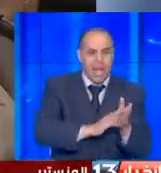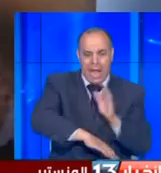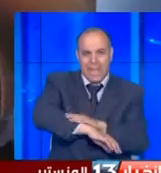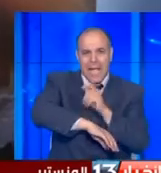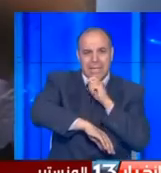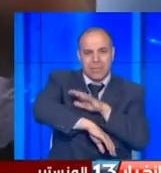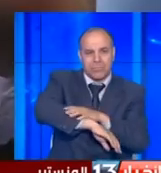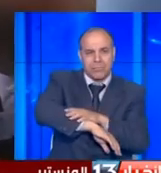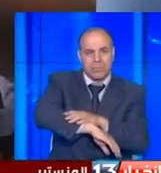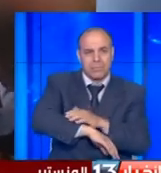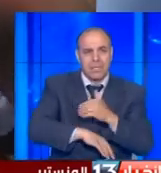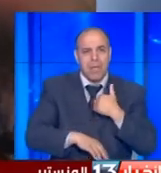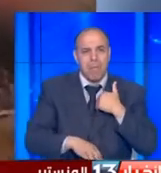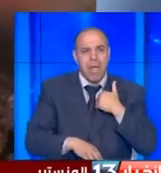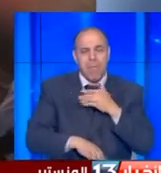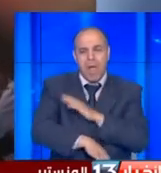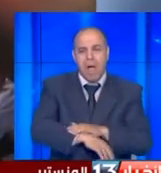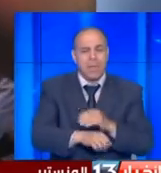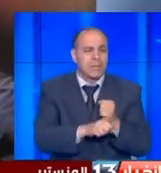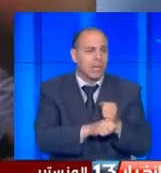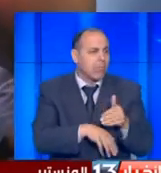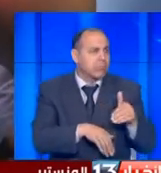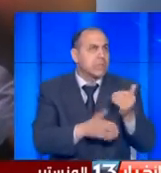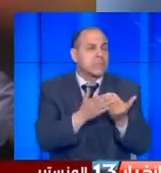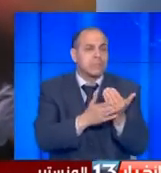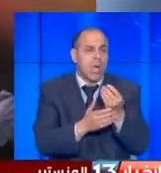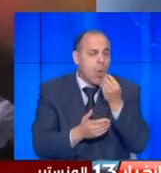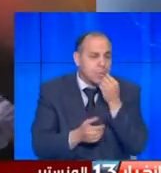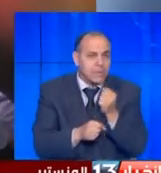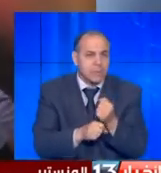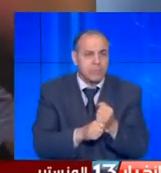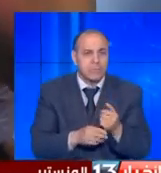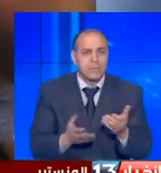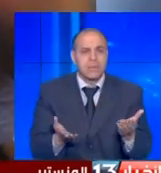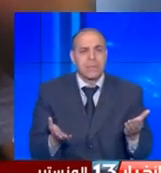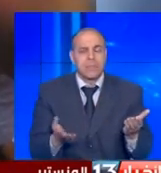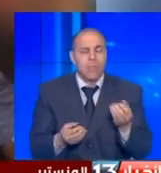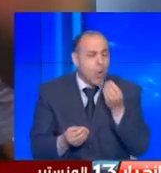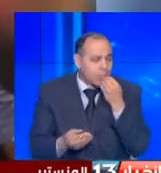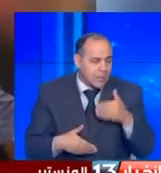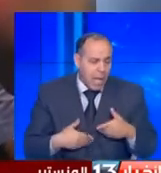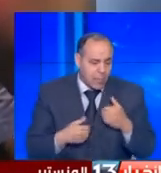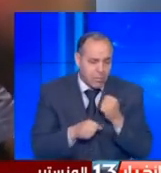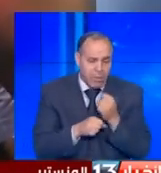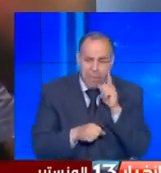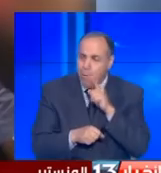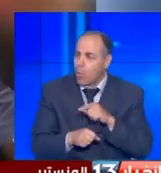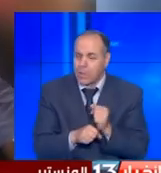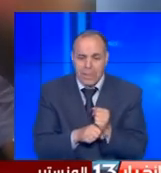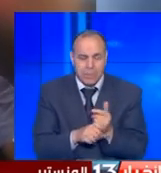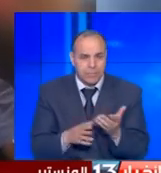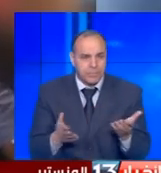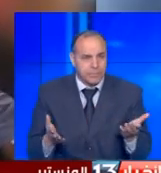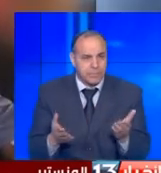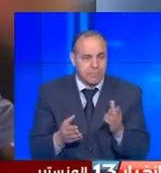حديدة. البنايات الكل مشات تخخص، ده ربي تخدم على رواح، يقطف في خبزة، لقطوا خبز الكل، بنياتنا الكل، بنياتنا